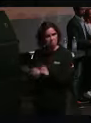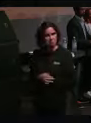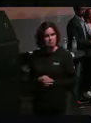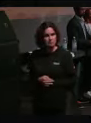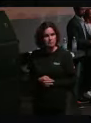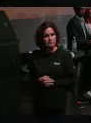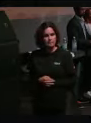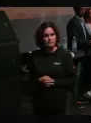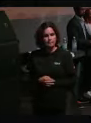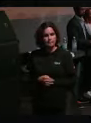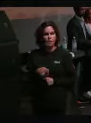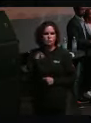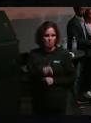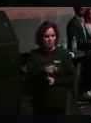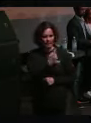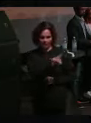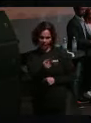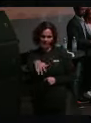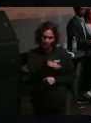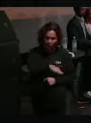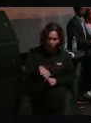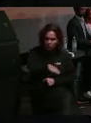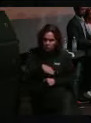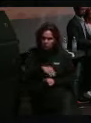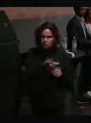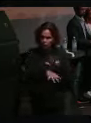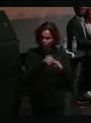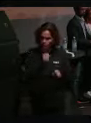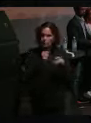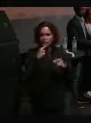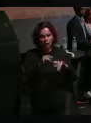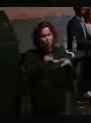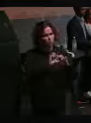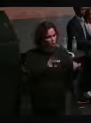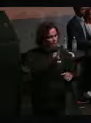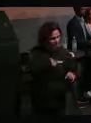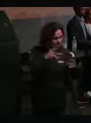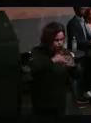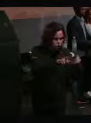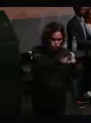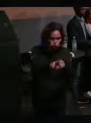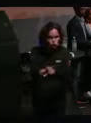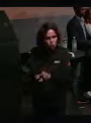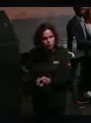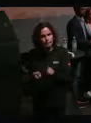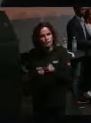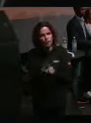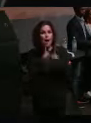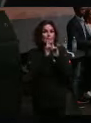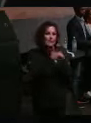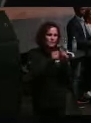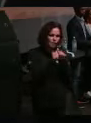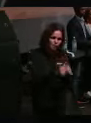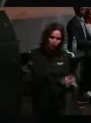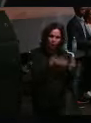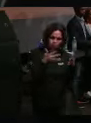med et mål, og så gikk hvert land tilbake, og så sa, ok, men da, vi kan gjøre det her, vi kan få til dette. Og så forpliktet man seg til det, og så